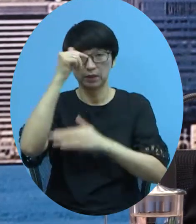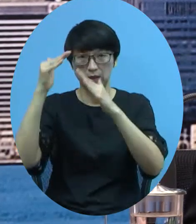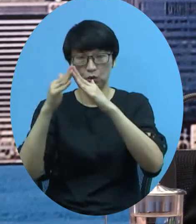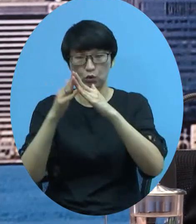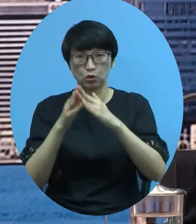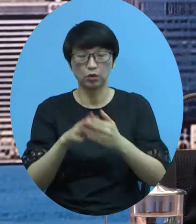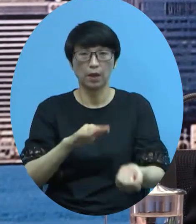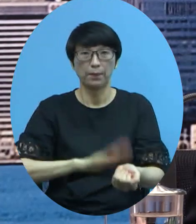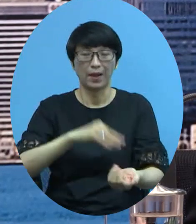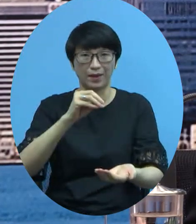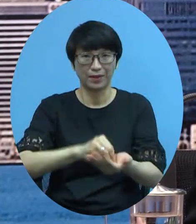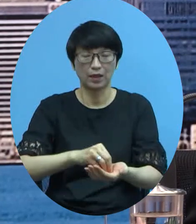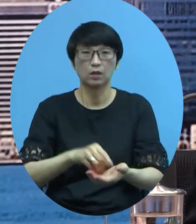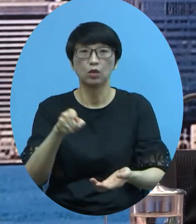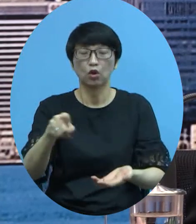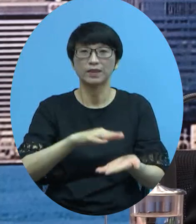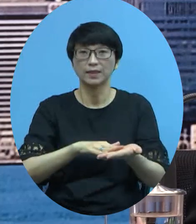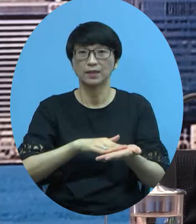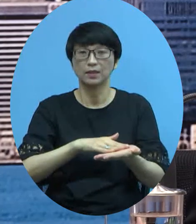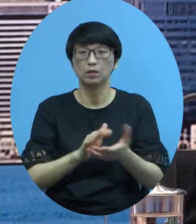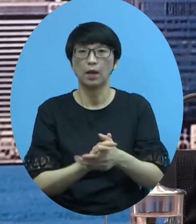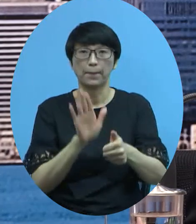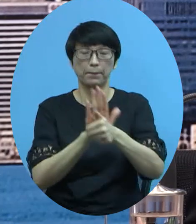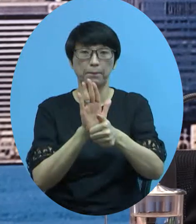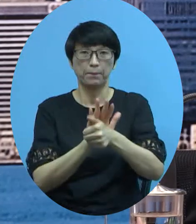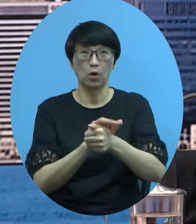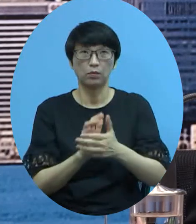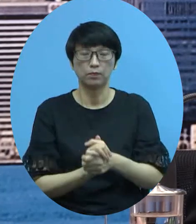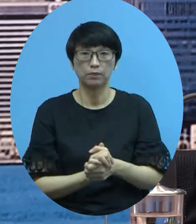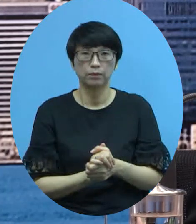嘅。咁我哋咧已經幫大概